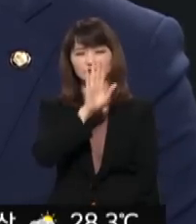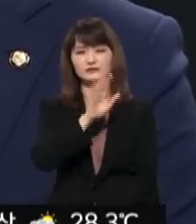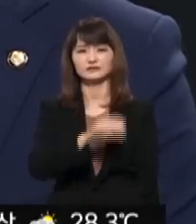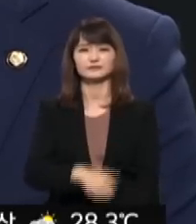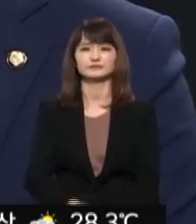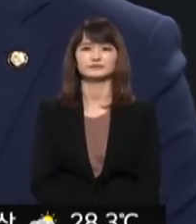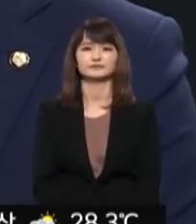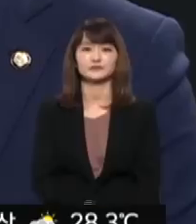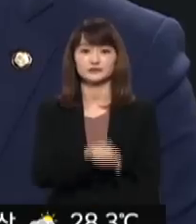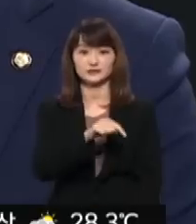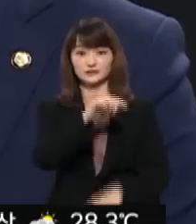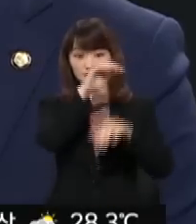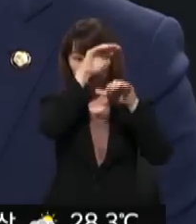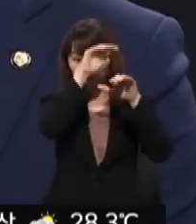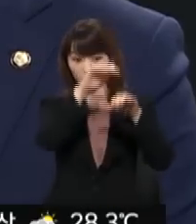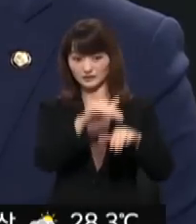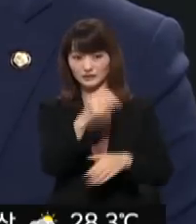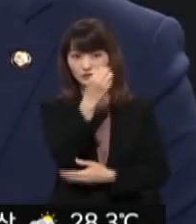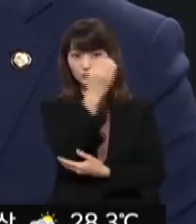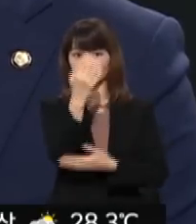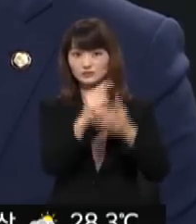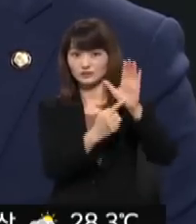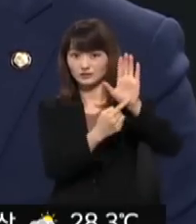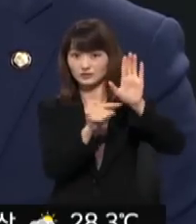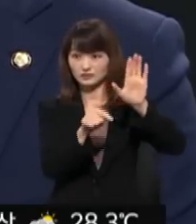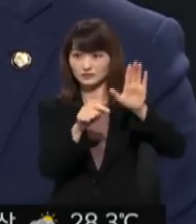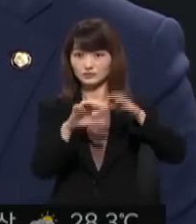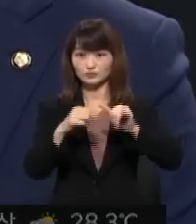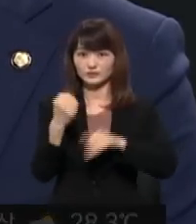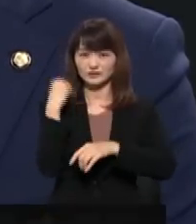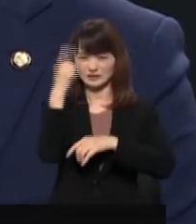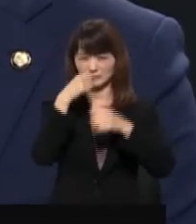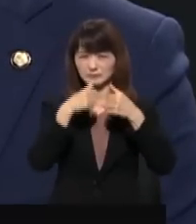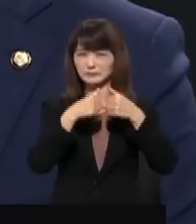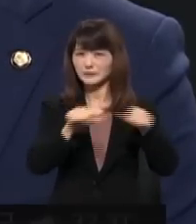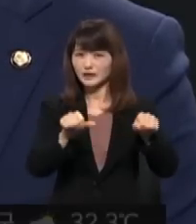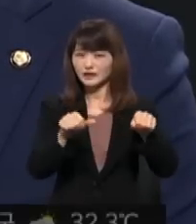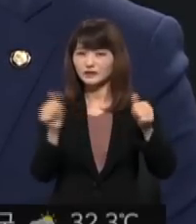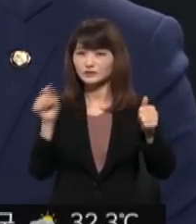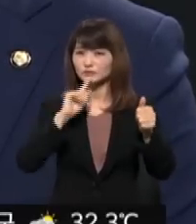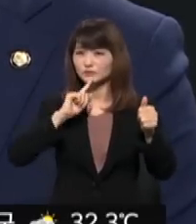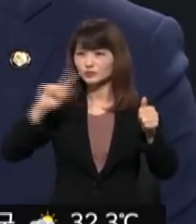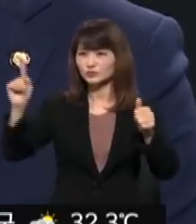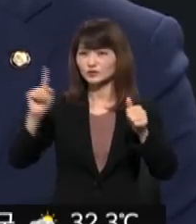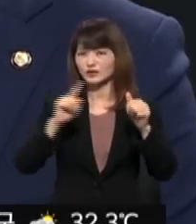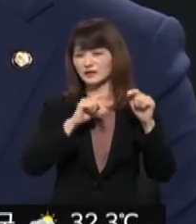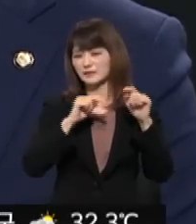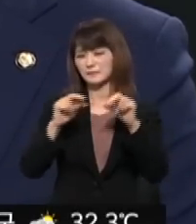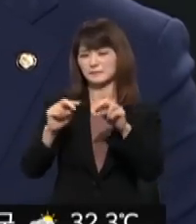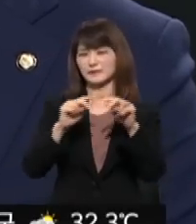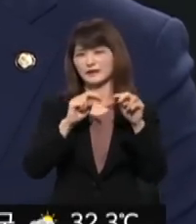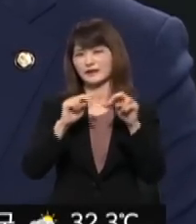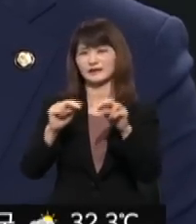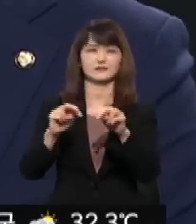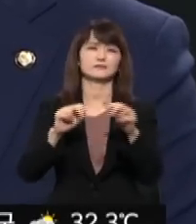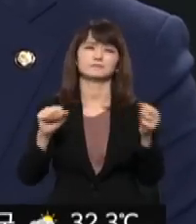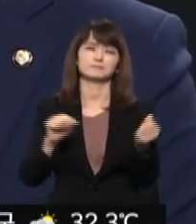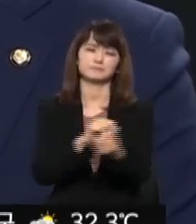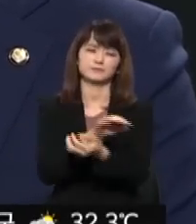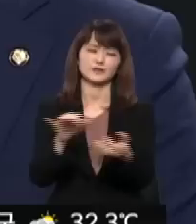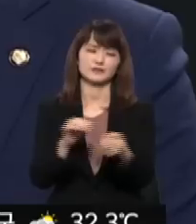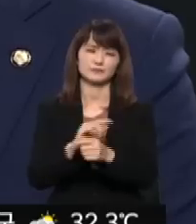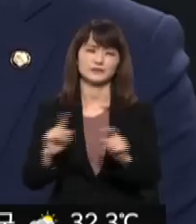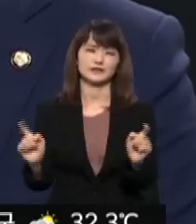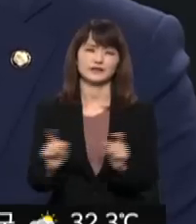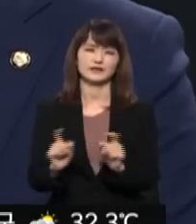있어서 이런 내용 자체가 언론에 공개되고 하는 것이 국민의 망신이긴 하지만은 조선군으로 가는 것은 이거 정말 진흙탕 만들자는 거라 그래가지고